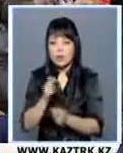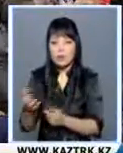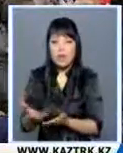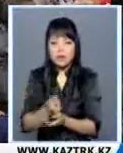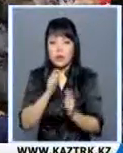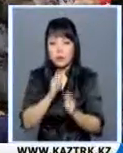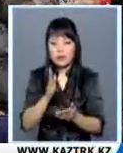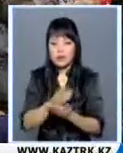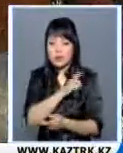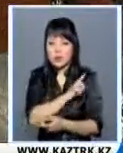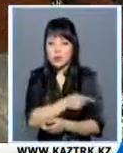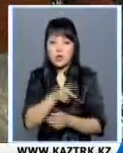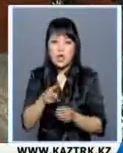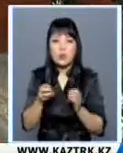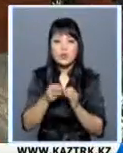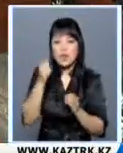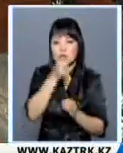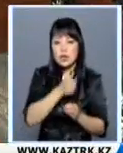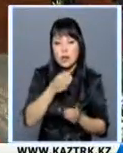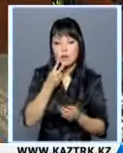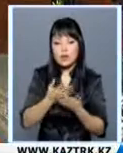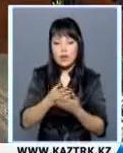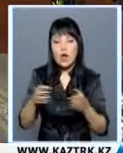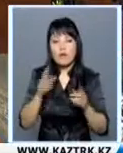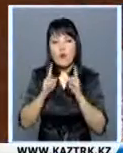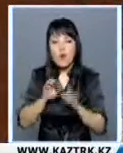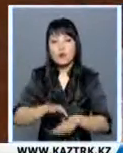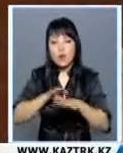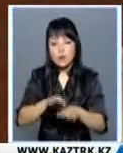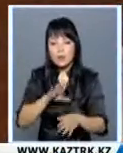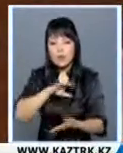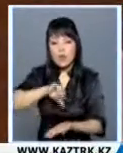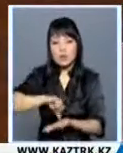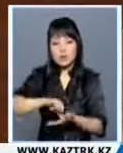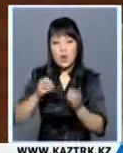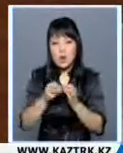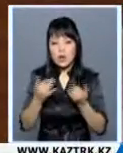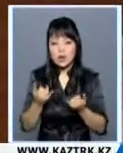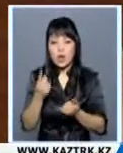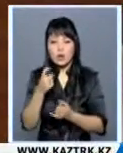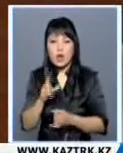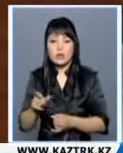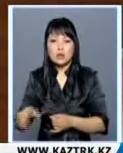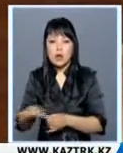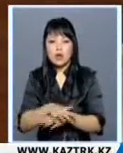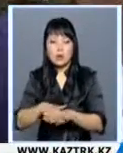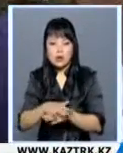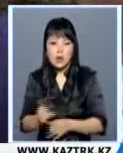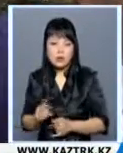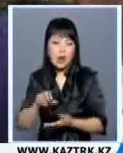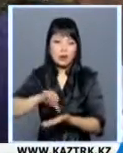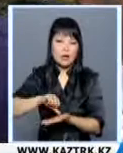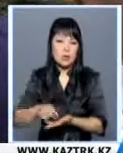мықтылар да бар. 2010 жылы бұл форумға небәрі 10 шақты адам қатысса, биыл жиынға арнайы келгендер 100-ден асып отыр. Бірте-бірте Астана